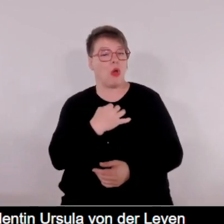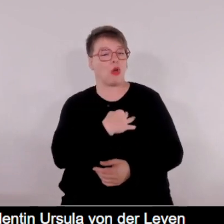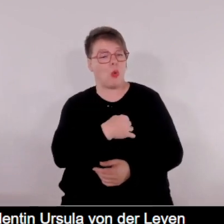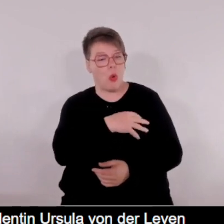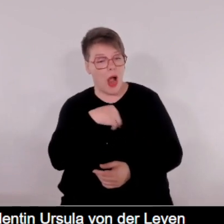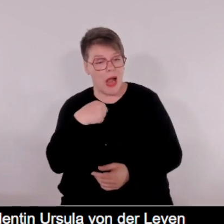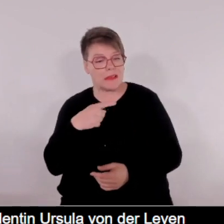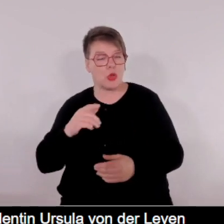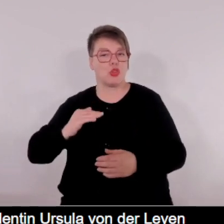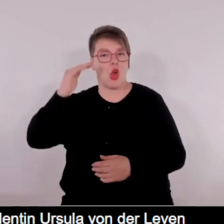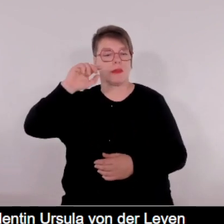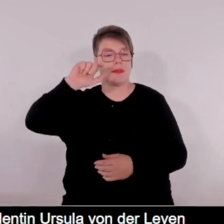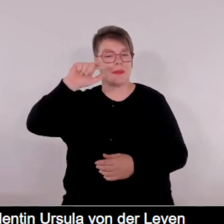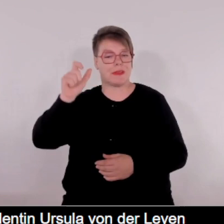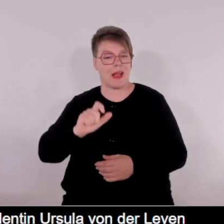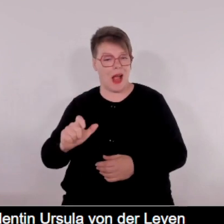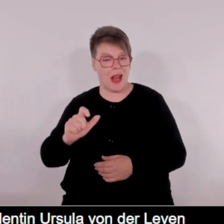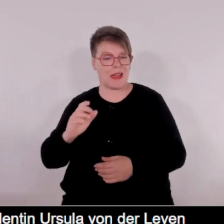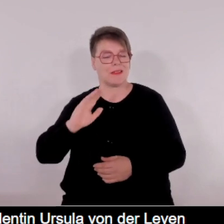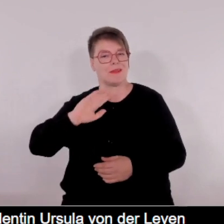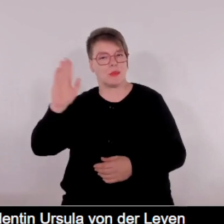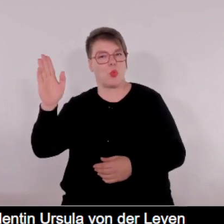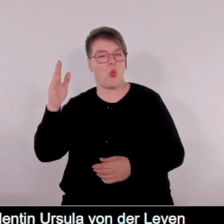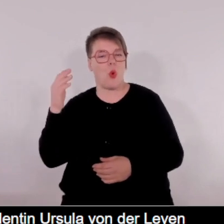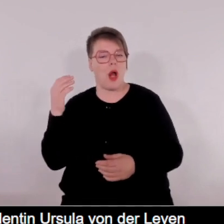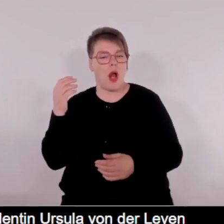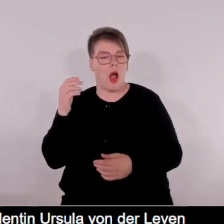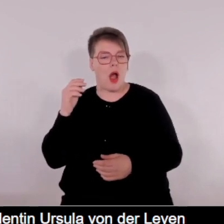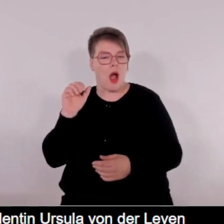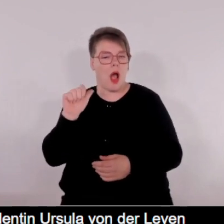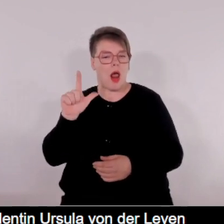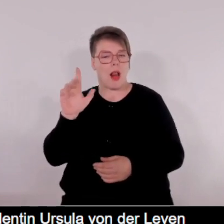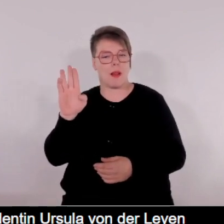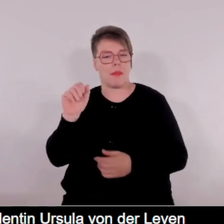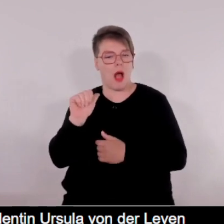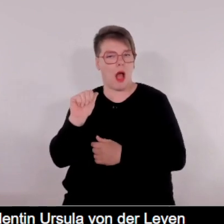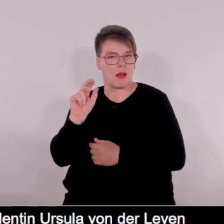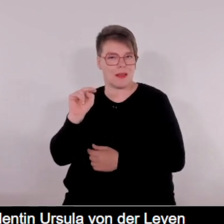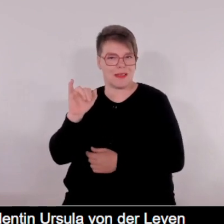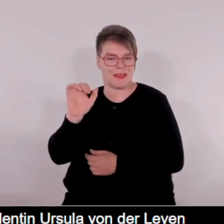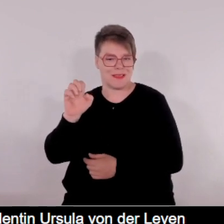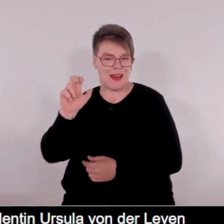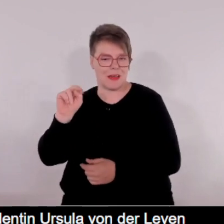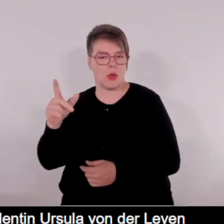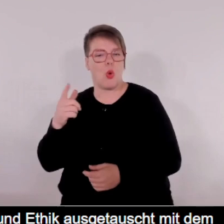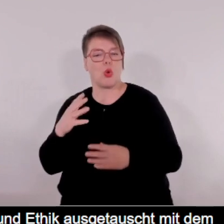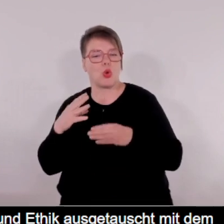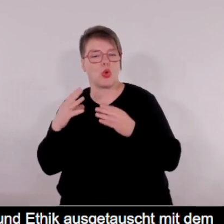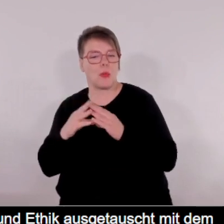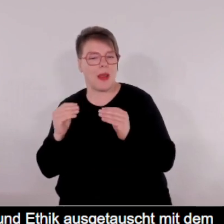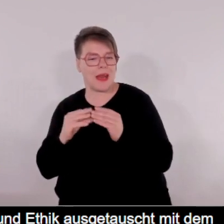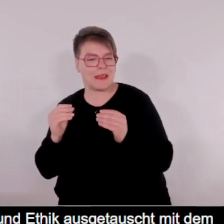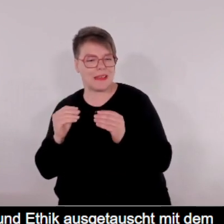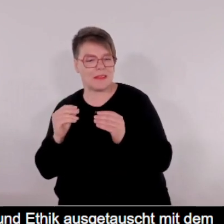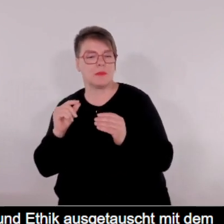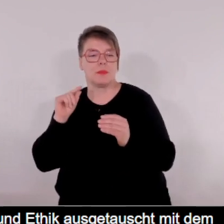die dritte der Reisen, die Ministerpräsident in diesem Jahr durchgeführt hat. Also, wir haben viel gearbeitet vor der